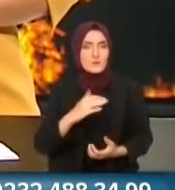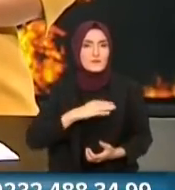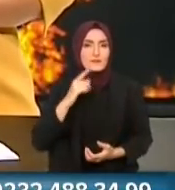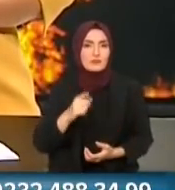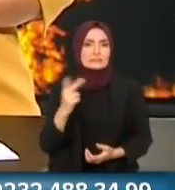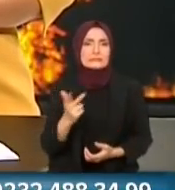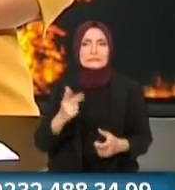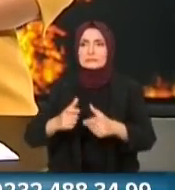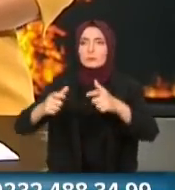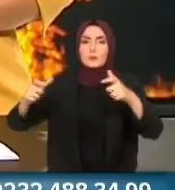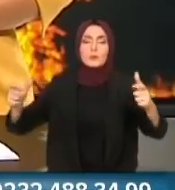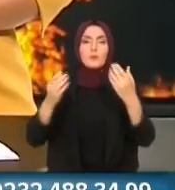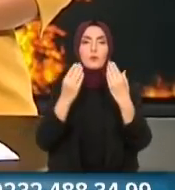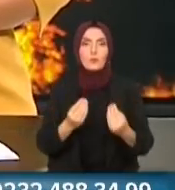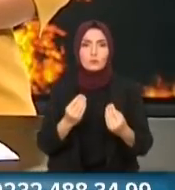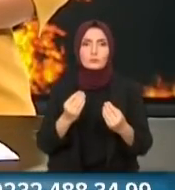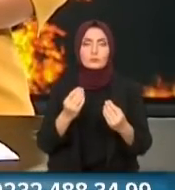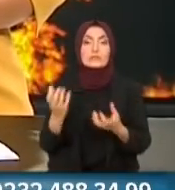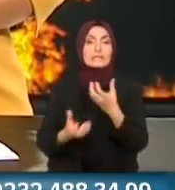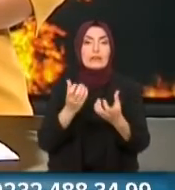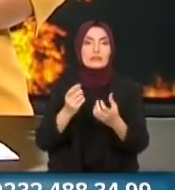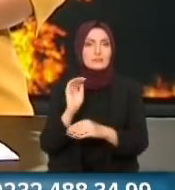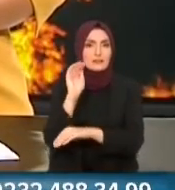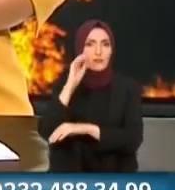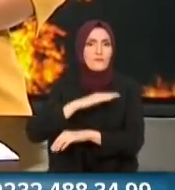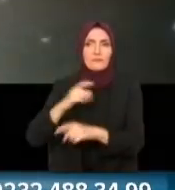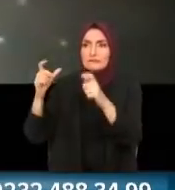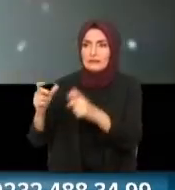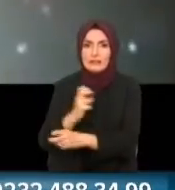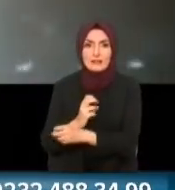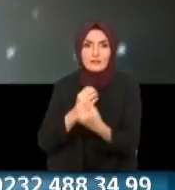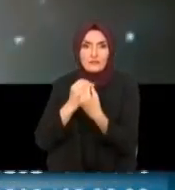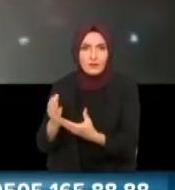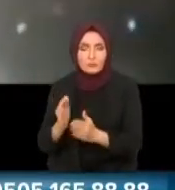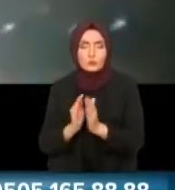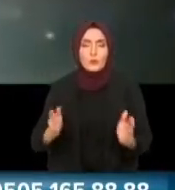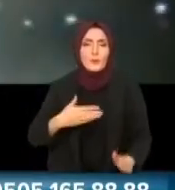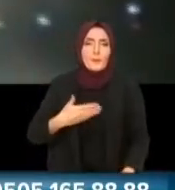yerleşim alanlarını tehdit etmeye başlayınca büyük panik yaşandı.